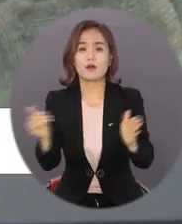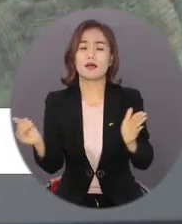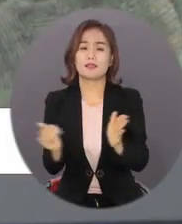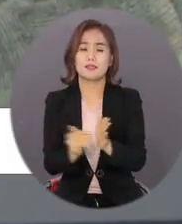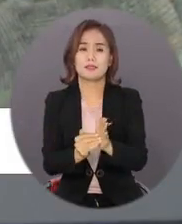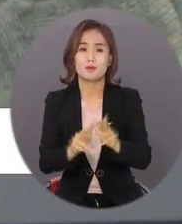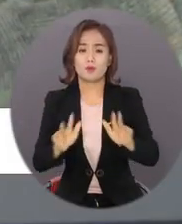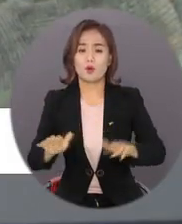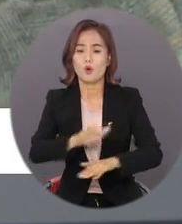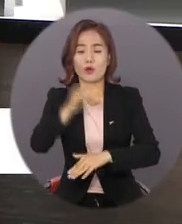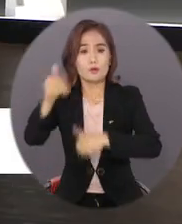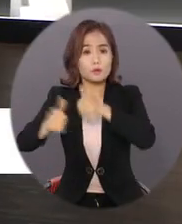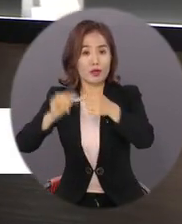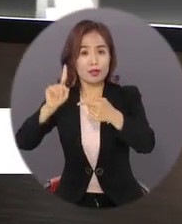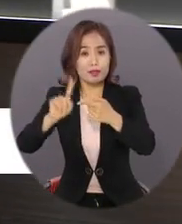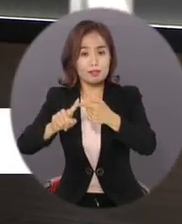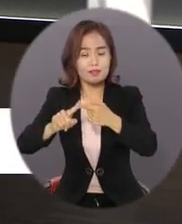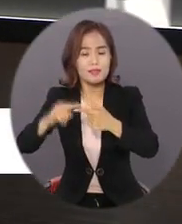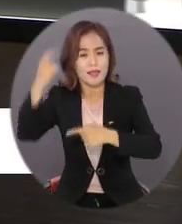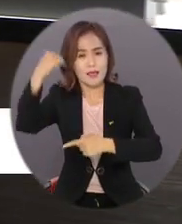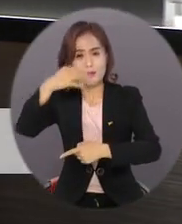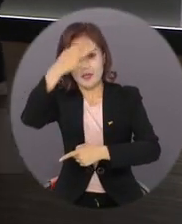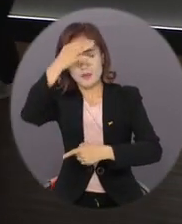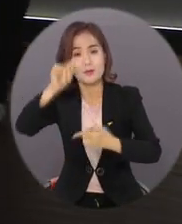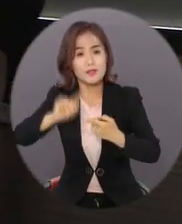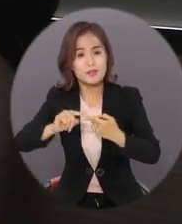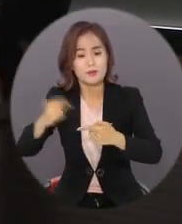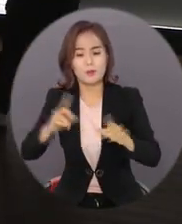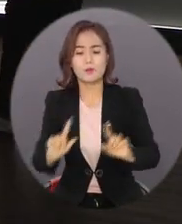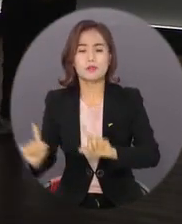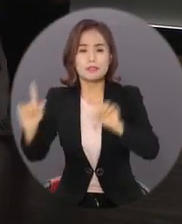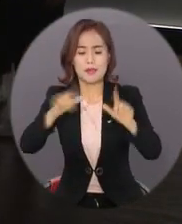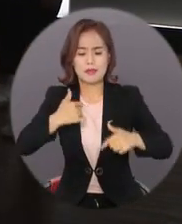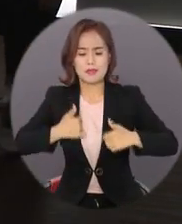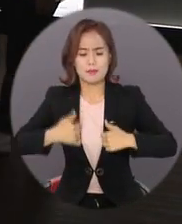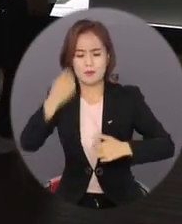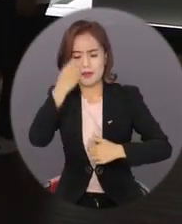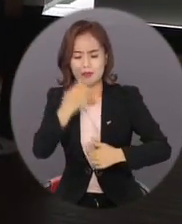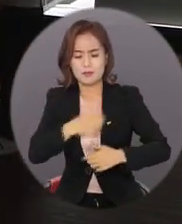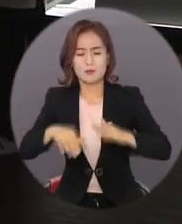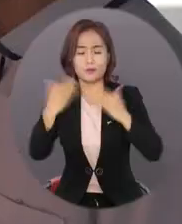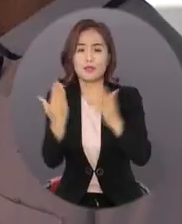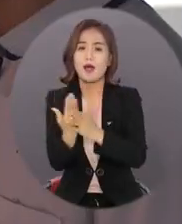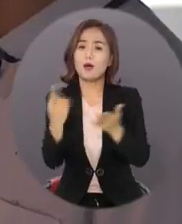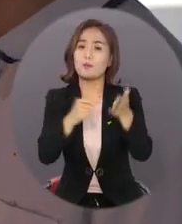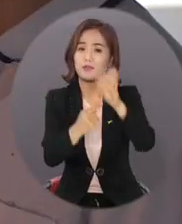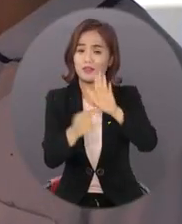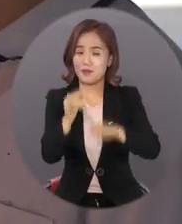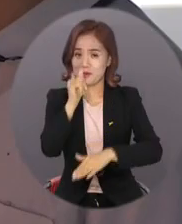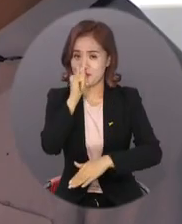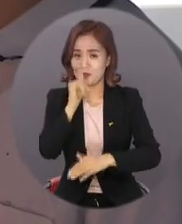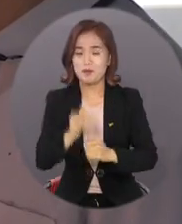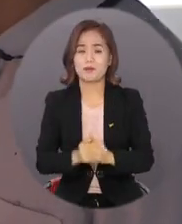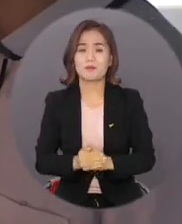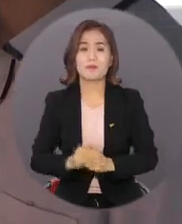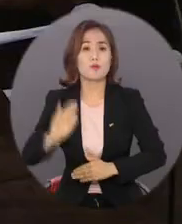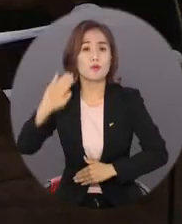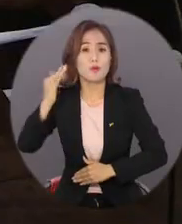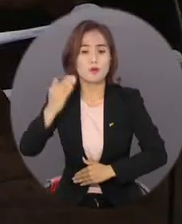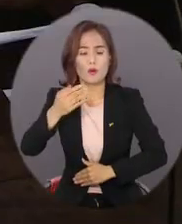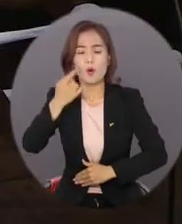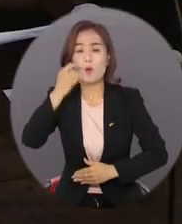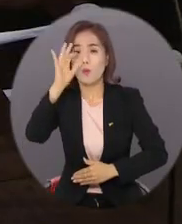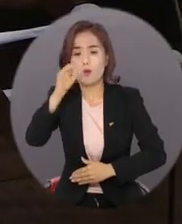조선시대까지 우리 선조들의 숨결과 예술, 그리고 삶의 애환을 고스란히 담고 있습니다. 요즘은